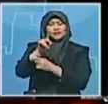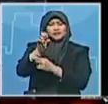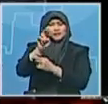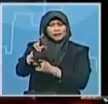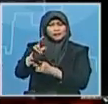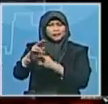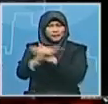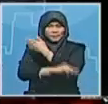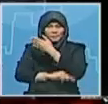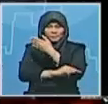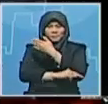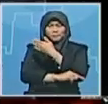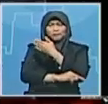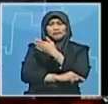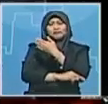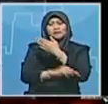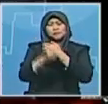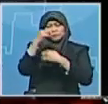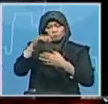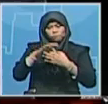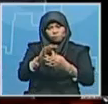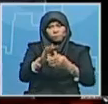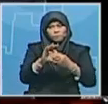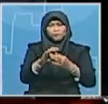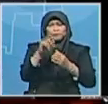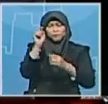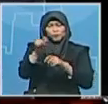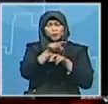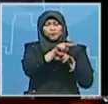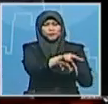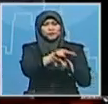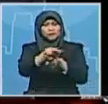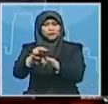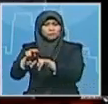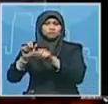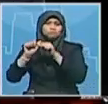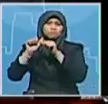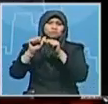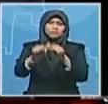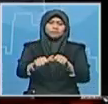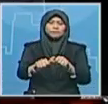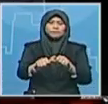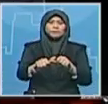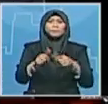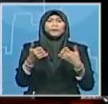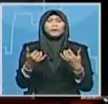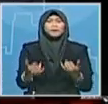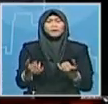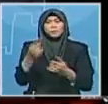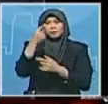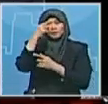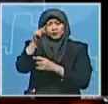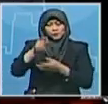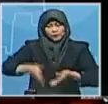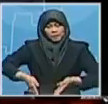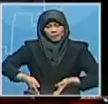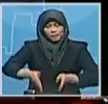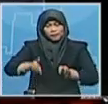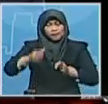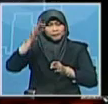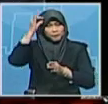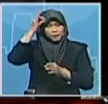untuk memastikan pelaksanaan dan pemantauan secara berterusan. Dan untuk jalan-jalan